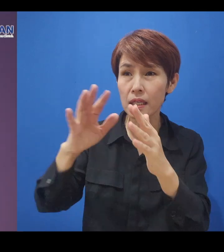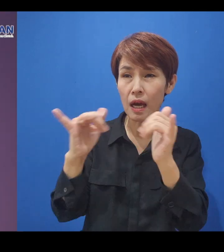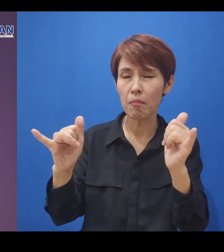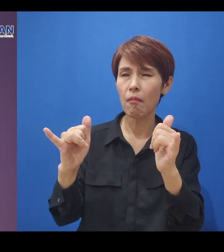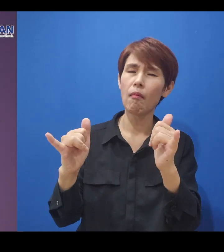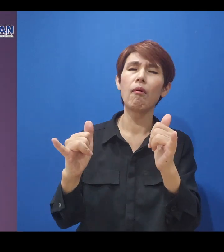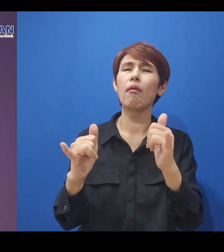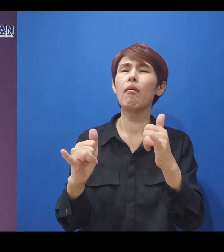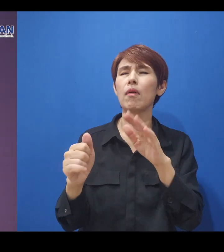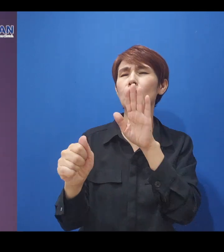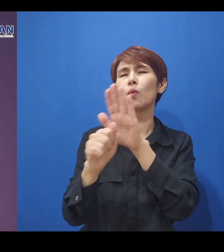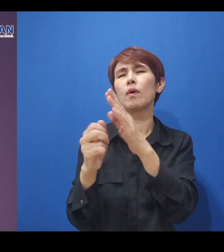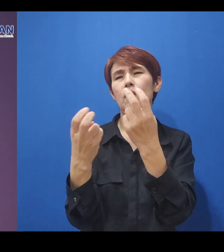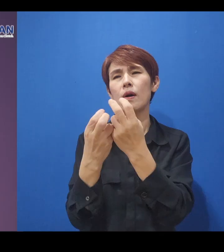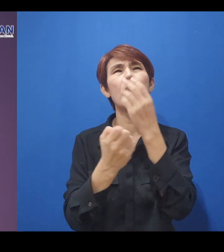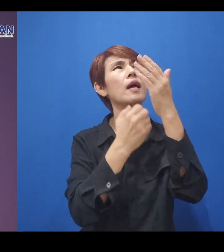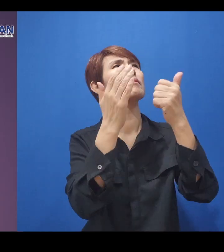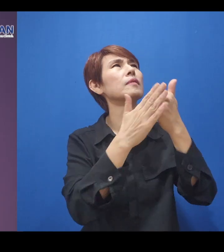주십시오.